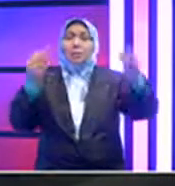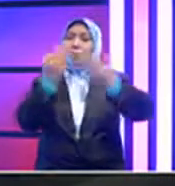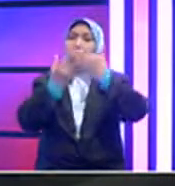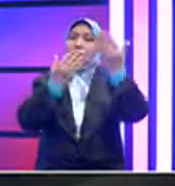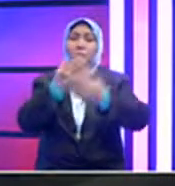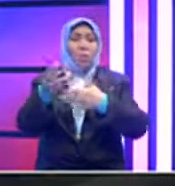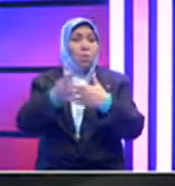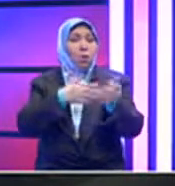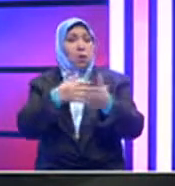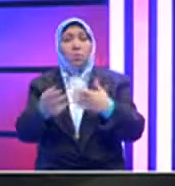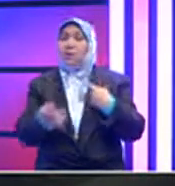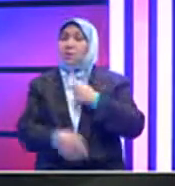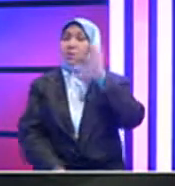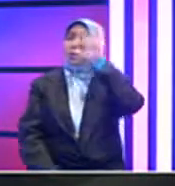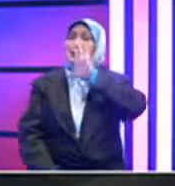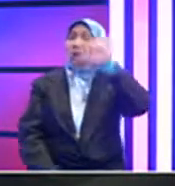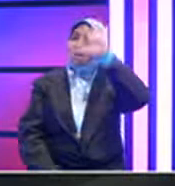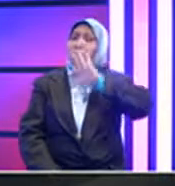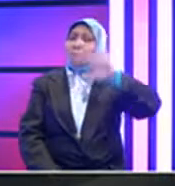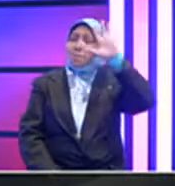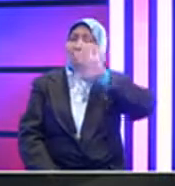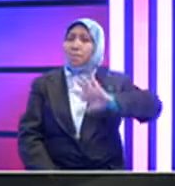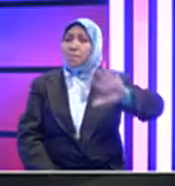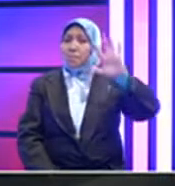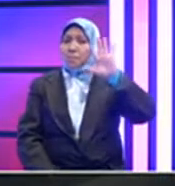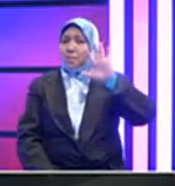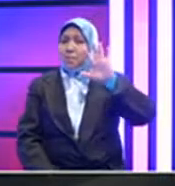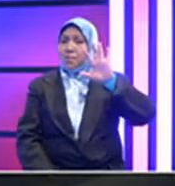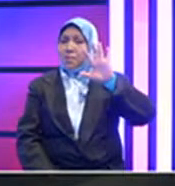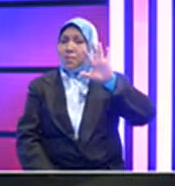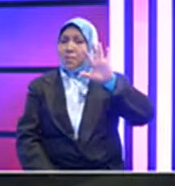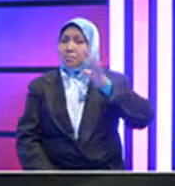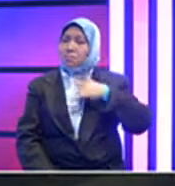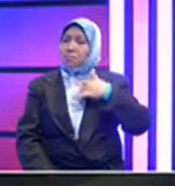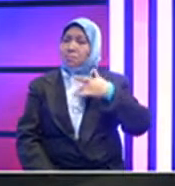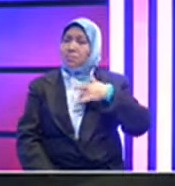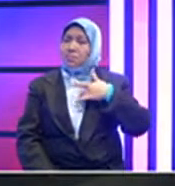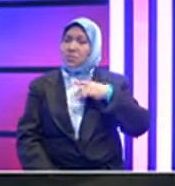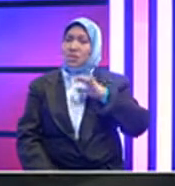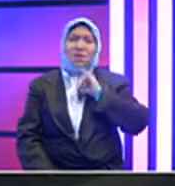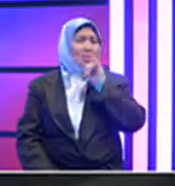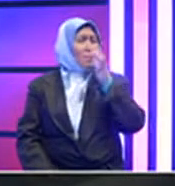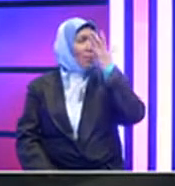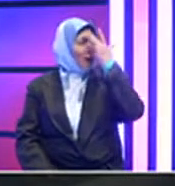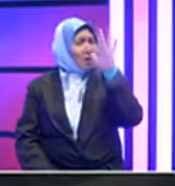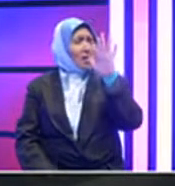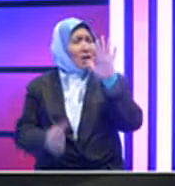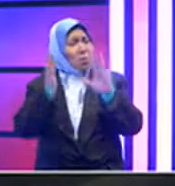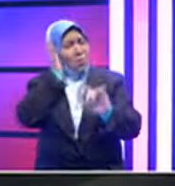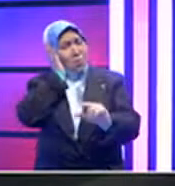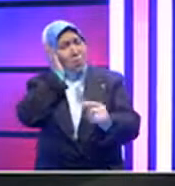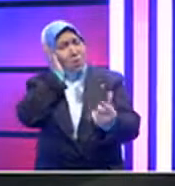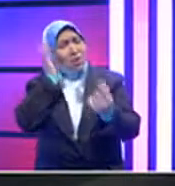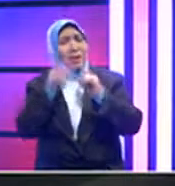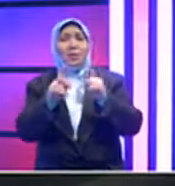walaupun kalau gitu bayangkan mereka Jade yang atau bab base saya ini tak pantai langsung vc ya tapi